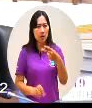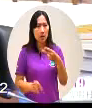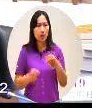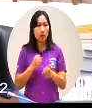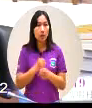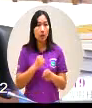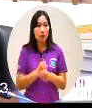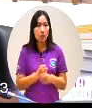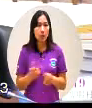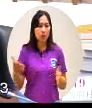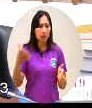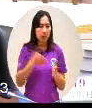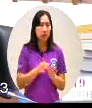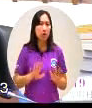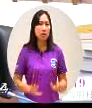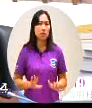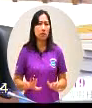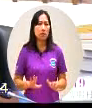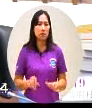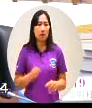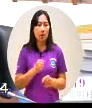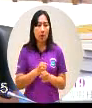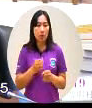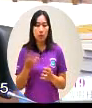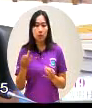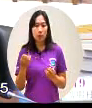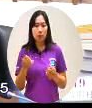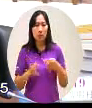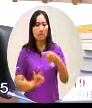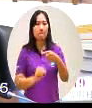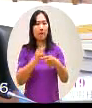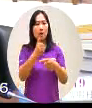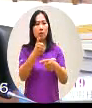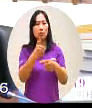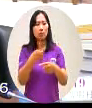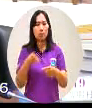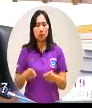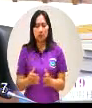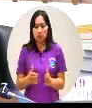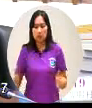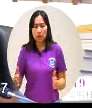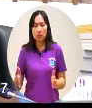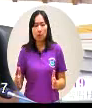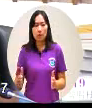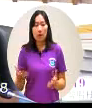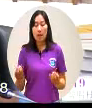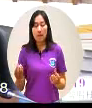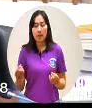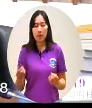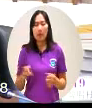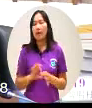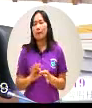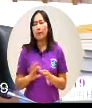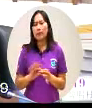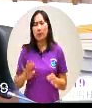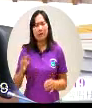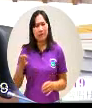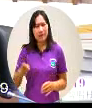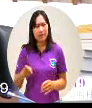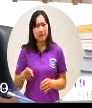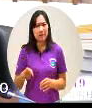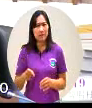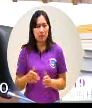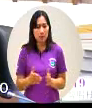年底啊。进度都要55%，搁这地还未拓宽，这地无拓宽无要紧。有既然有一个所在吼无拓宽